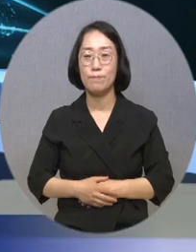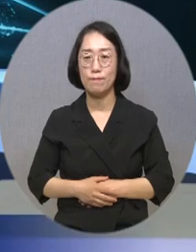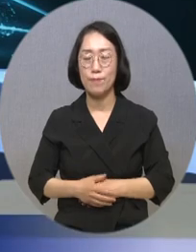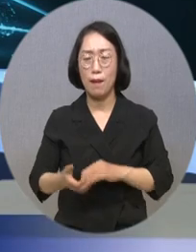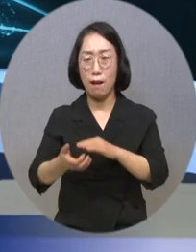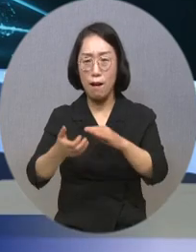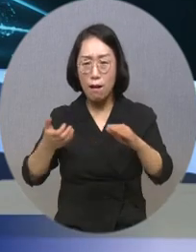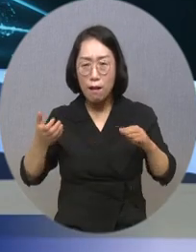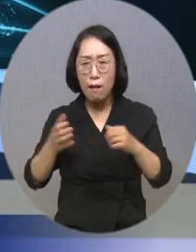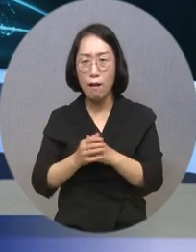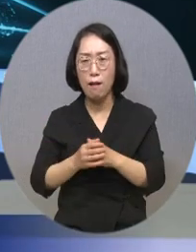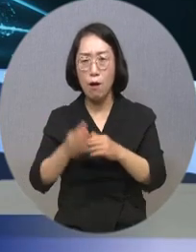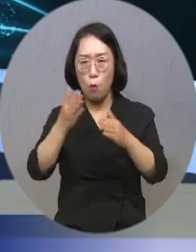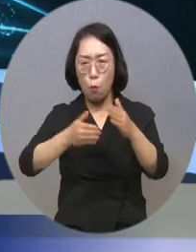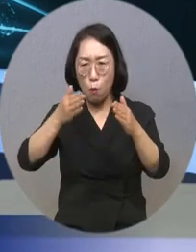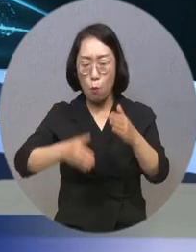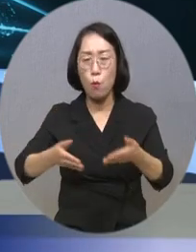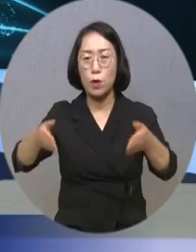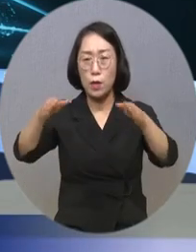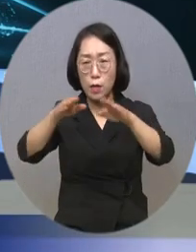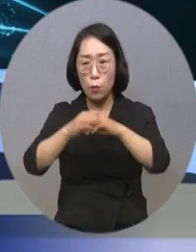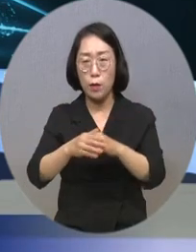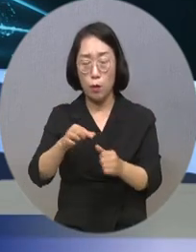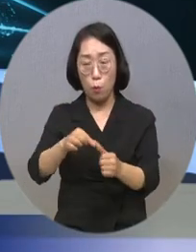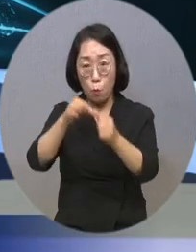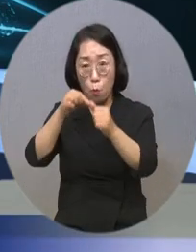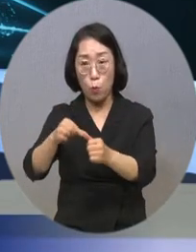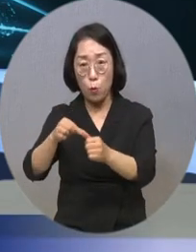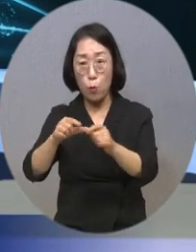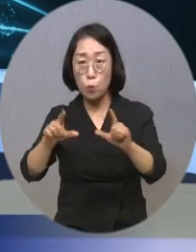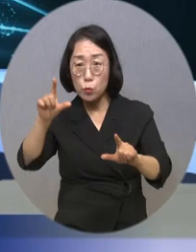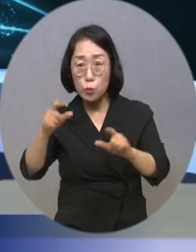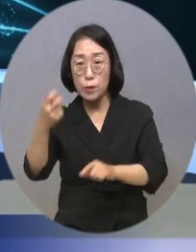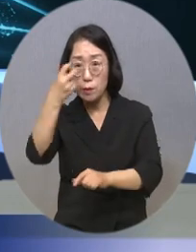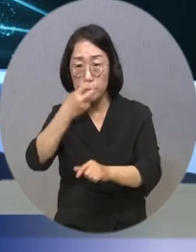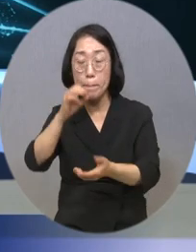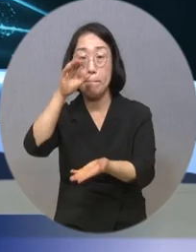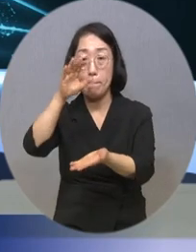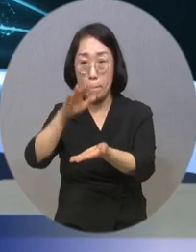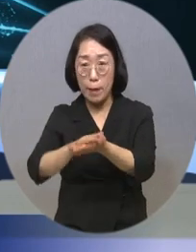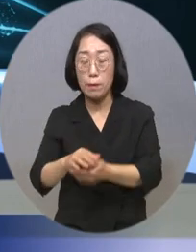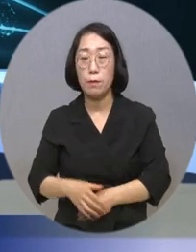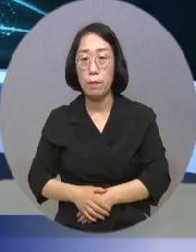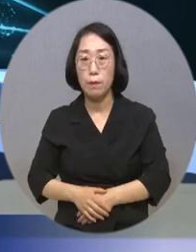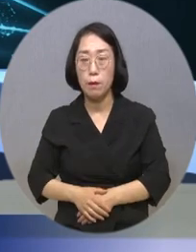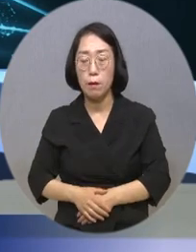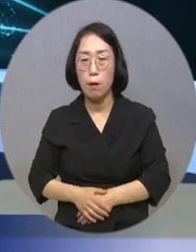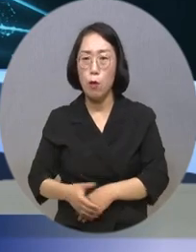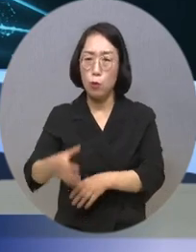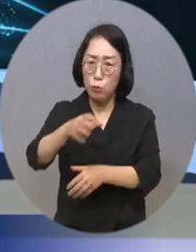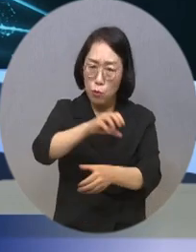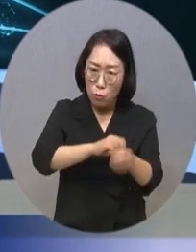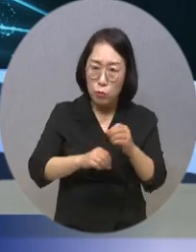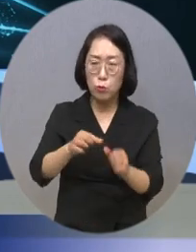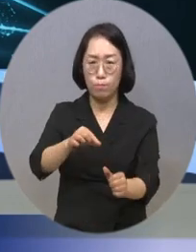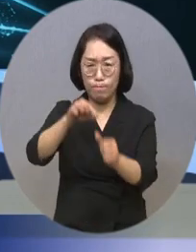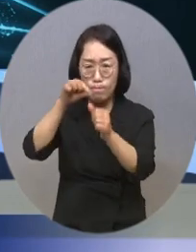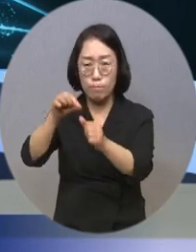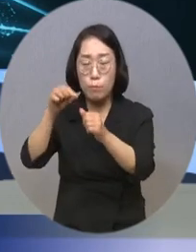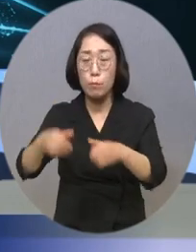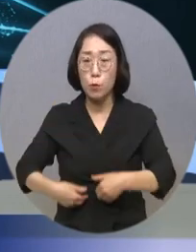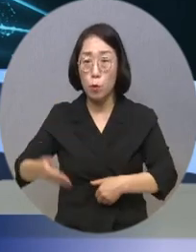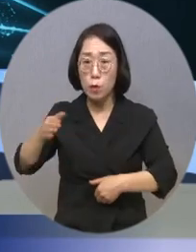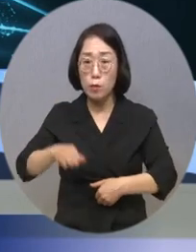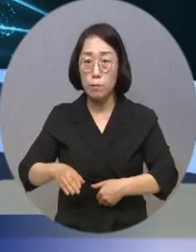앞서 국내 공공기관의 장애인 고용 실태에 대한 소식 전해드렸는데요. 장애인 고용에 앞장서야 할